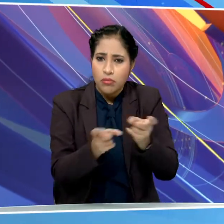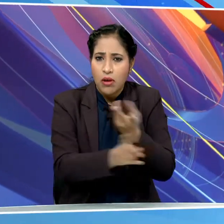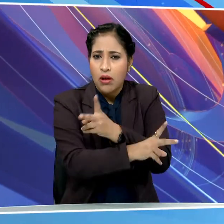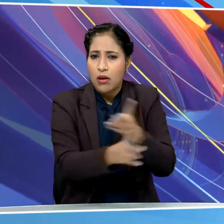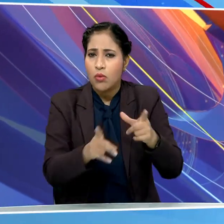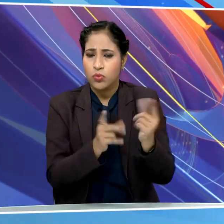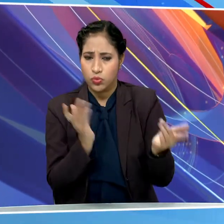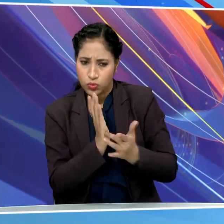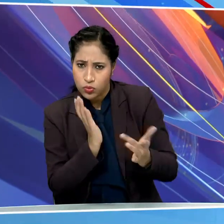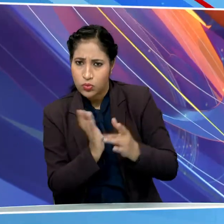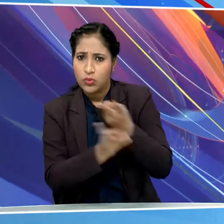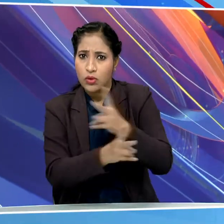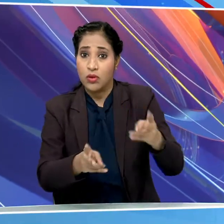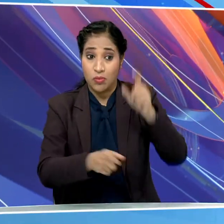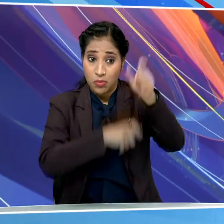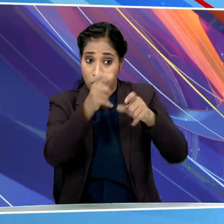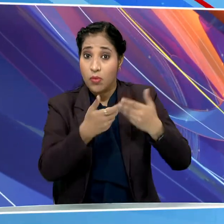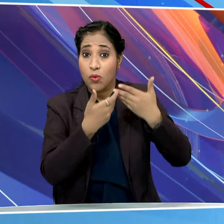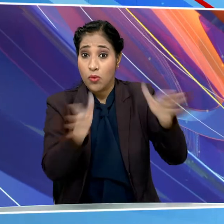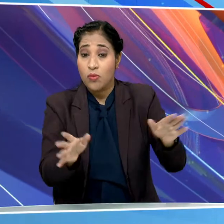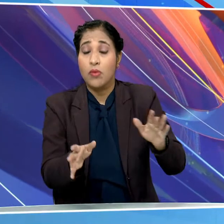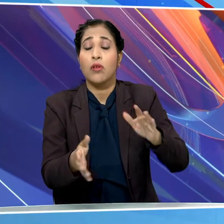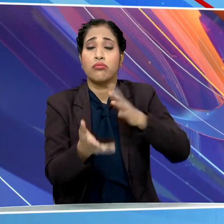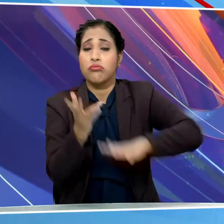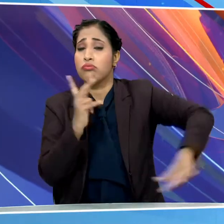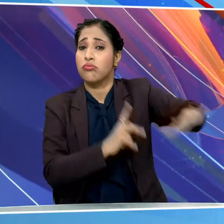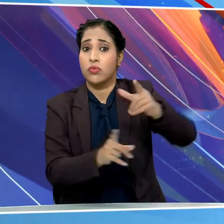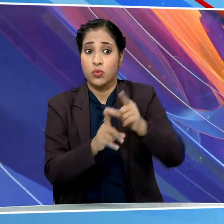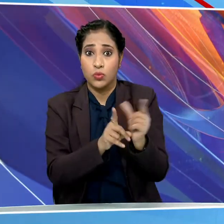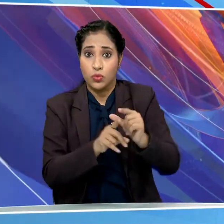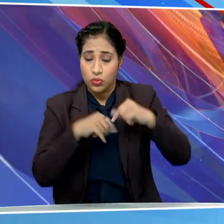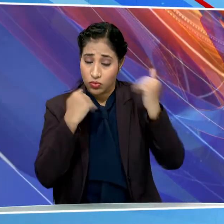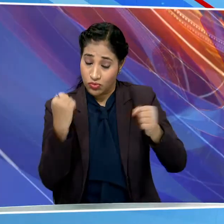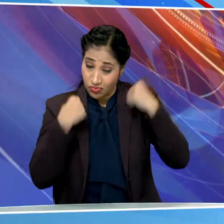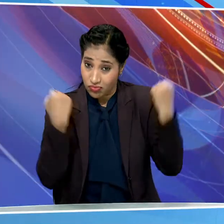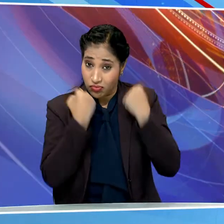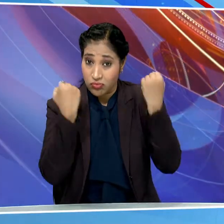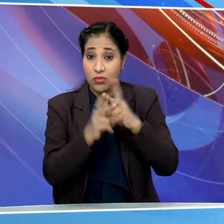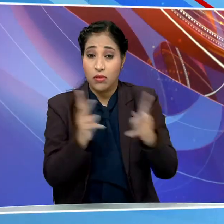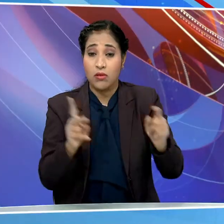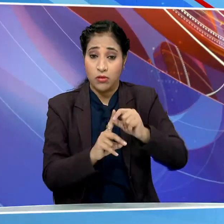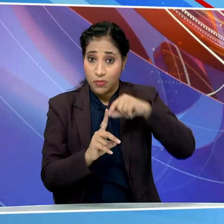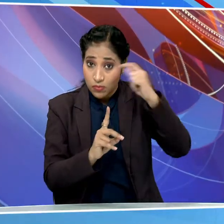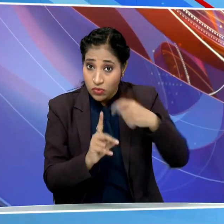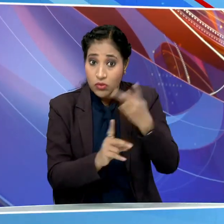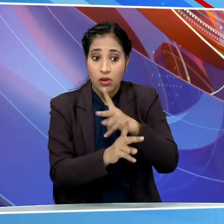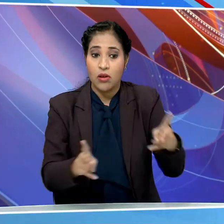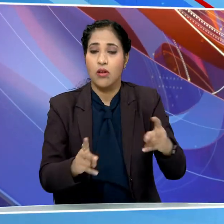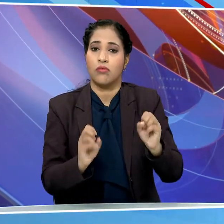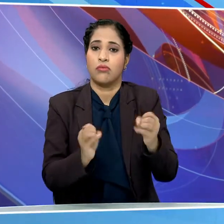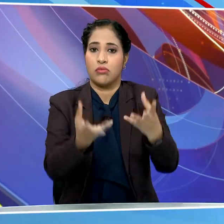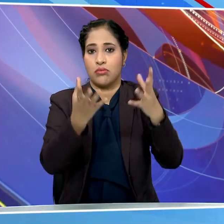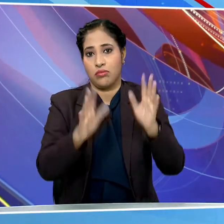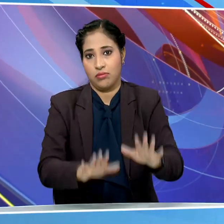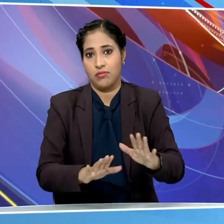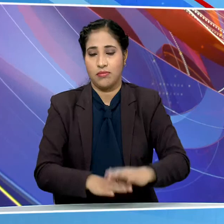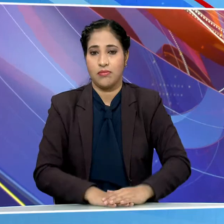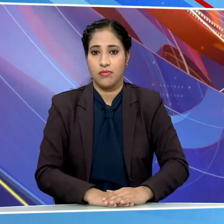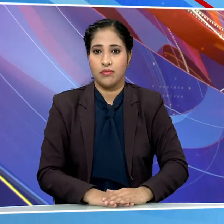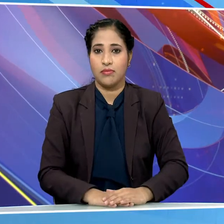डिजिटल टेक्नोलॉजी और पब्लिक ओपन स्पेसेस में के क्षेत्रों में इनोवेटिव परियोजनाएं शुरू की हैं।